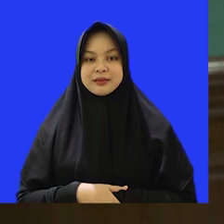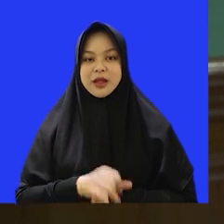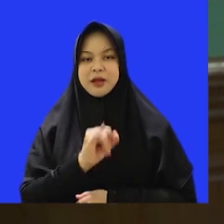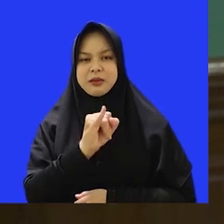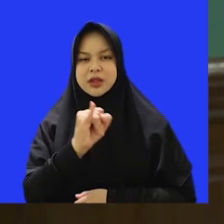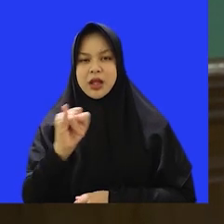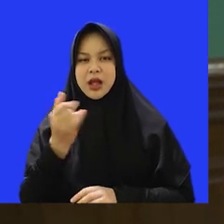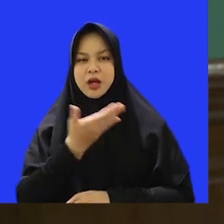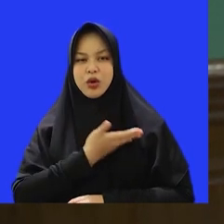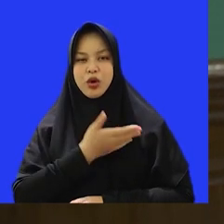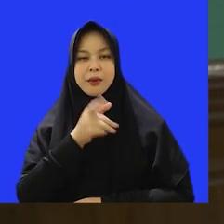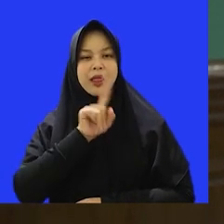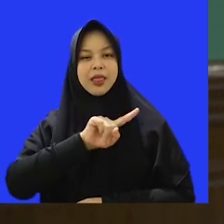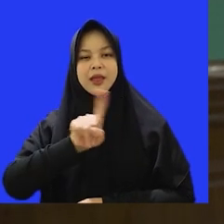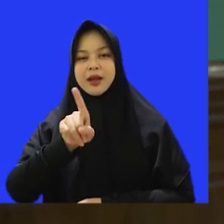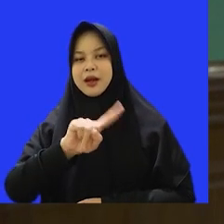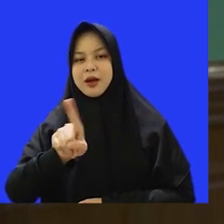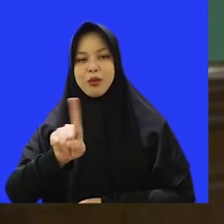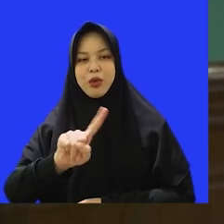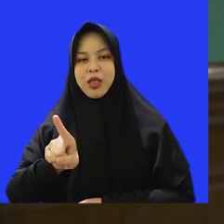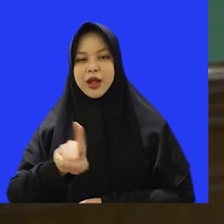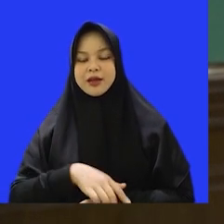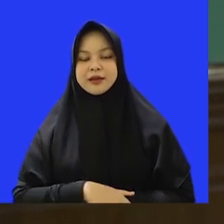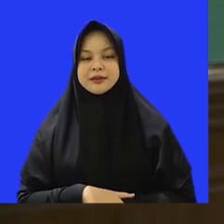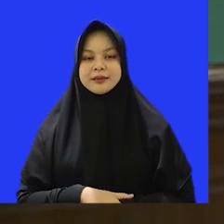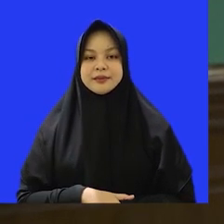Tidak menyalahkan korban.